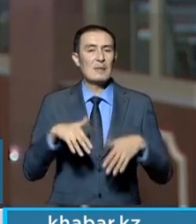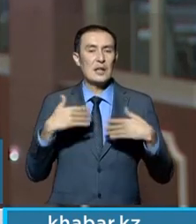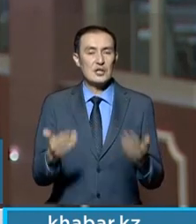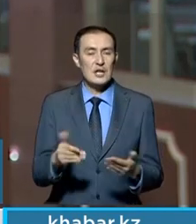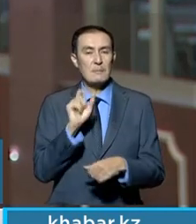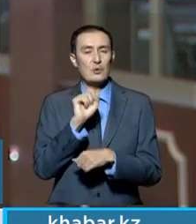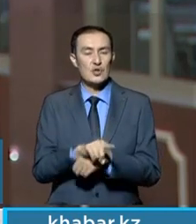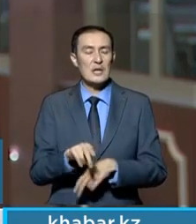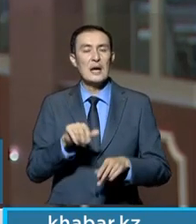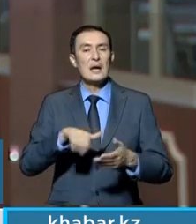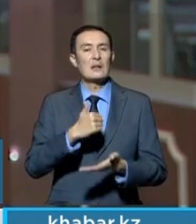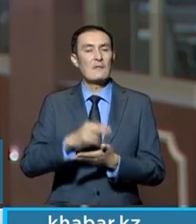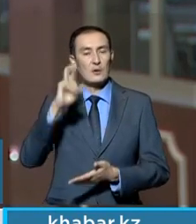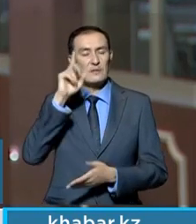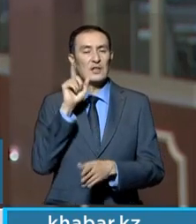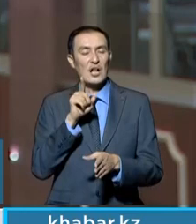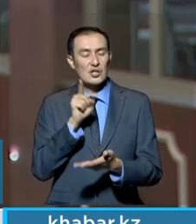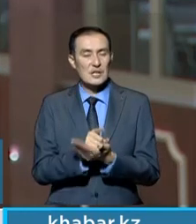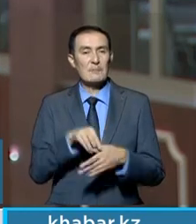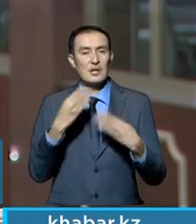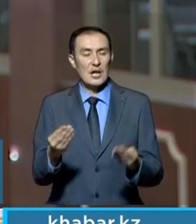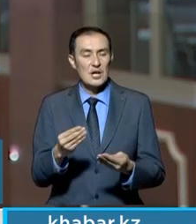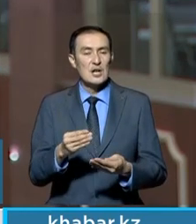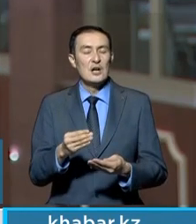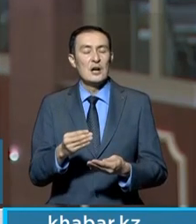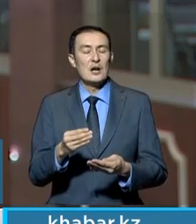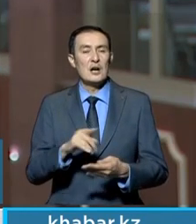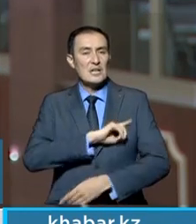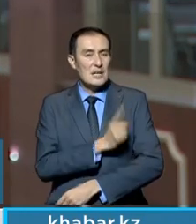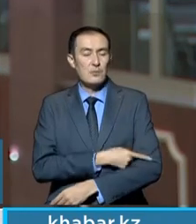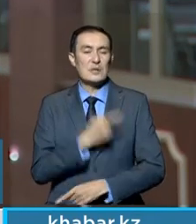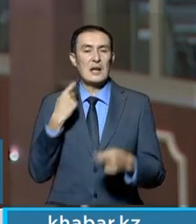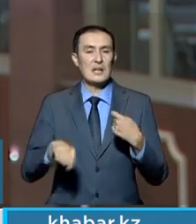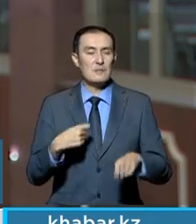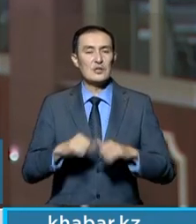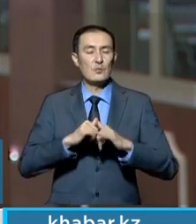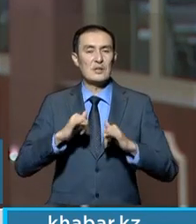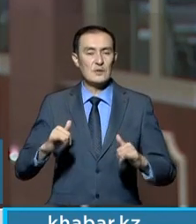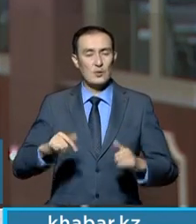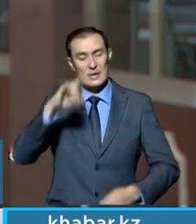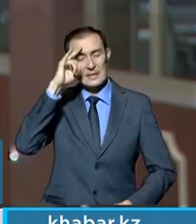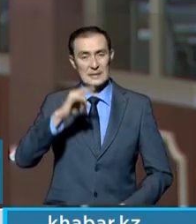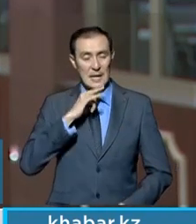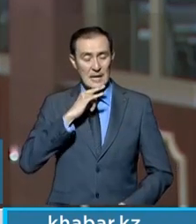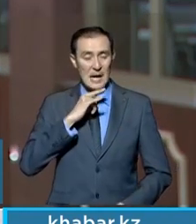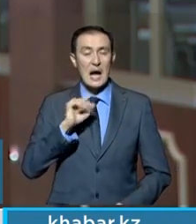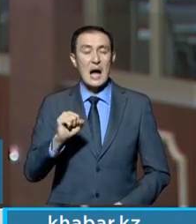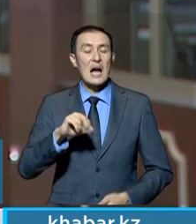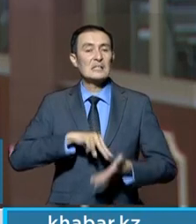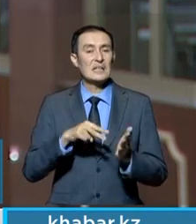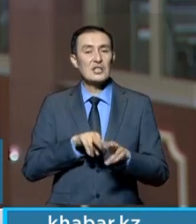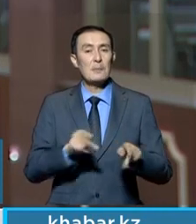предложения и поручения президента должны придать очень серьезный импульс экономическому развитию Казахстана. А вот